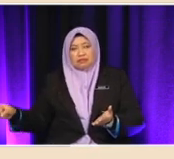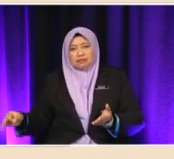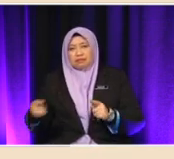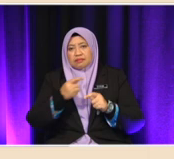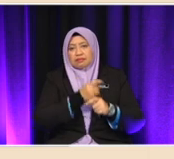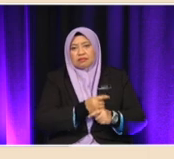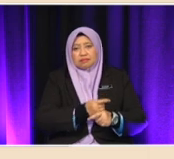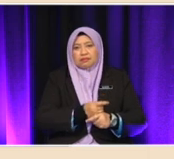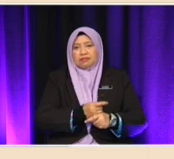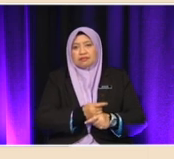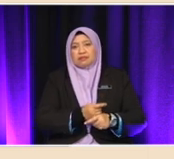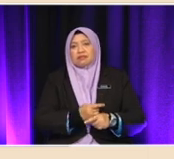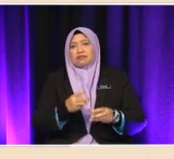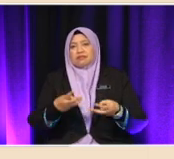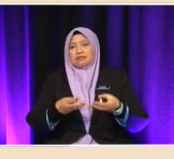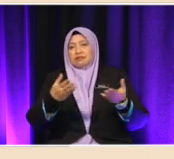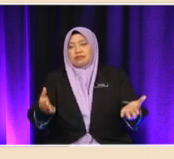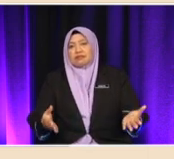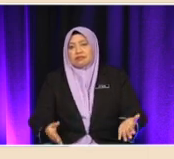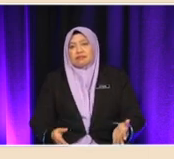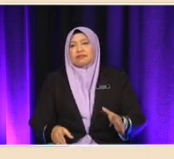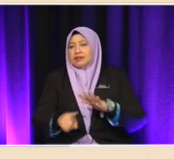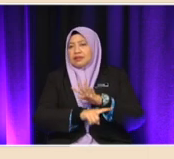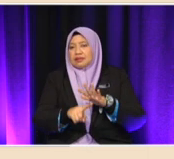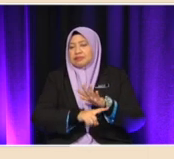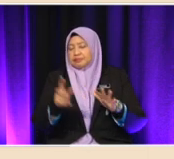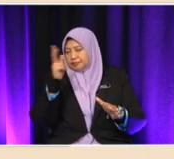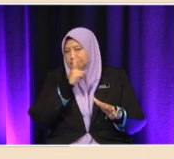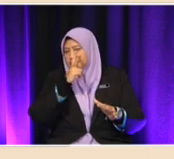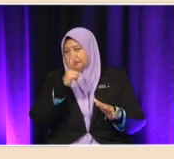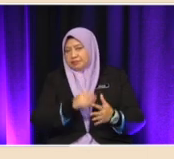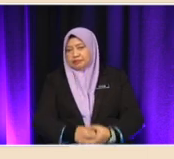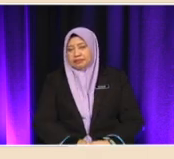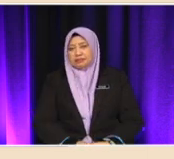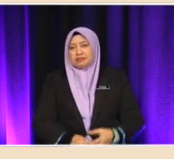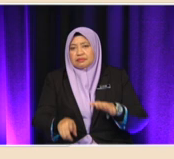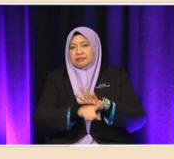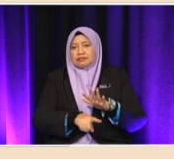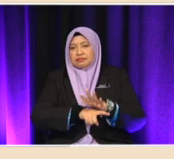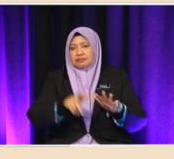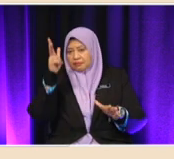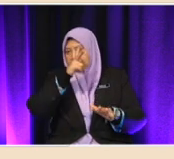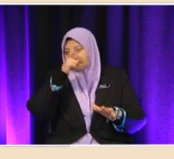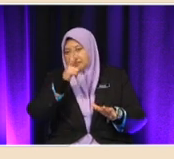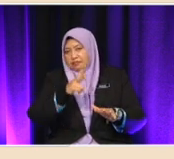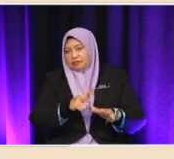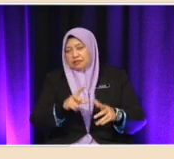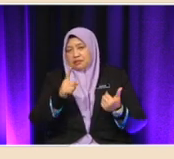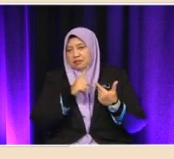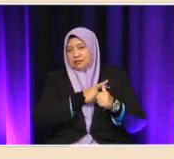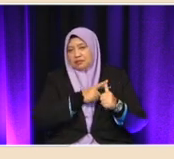penawaran yang seterusnya adalah dasar Kerajaan biasanya dasar Kerajaan ini kita dengan dua